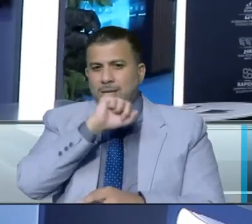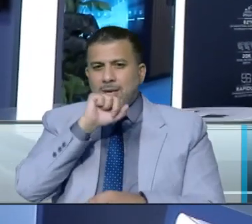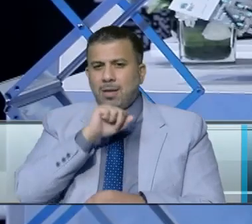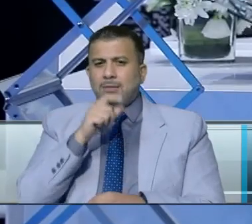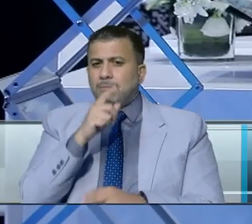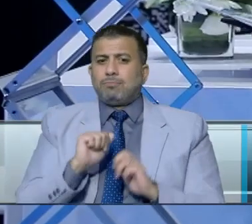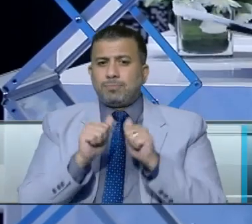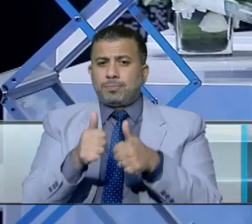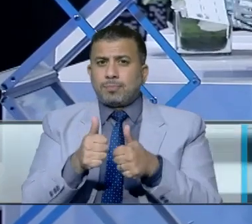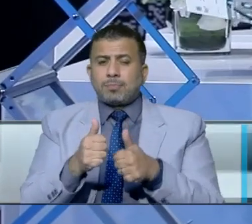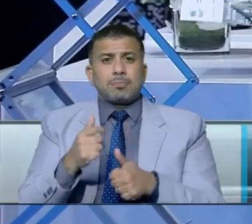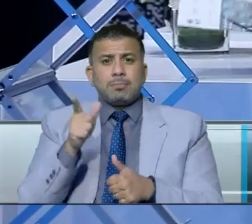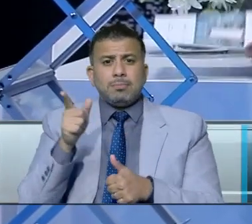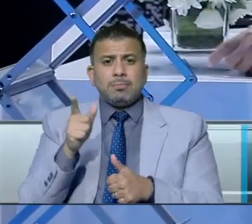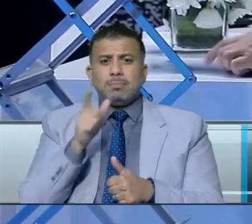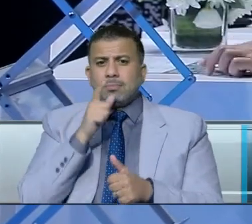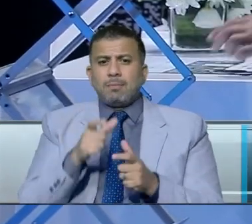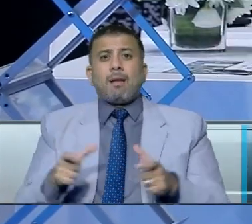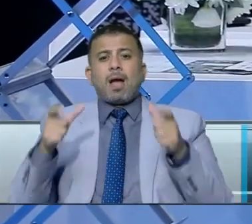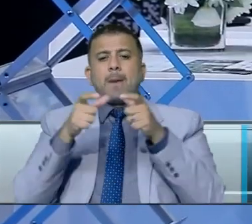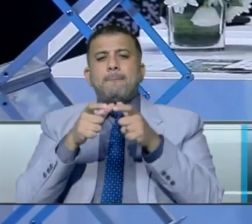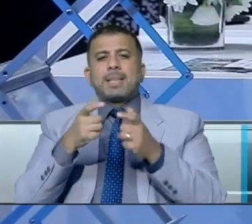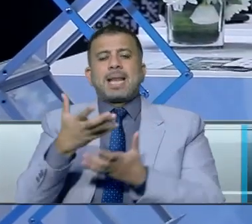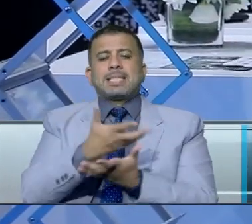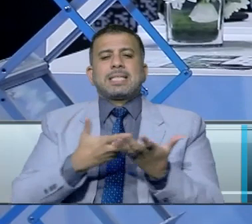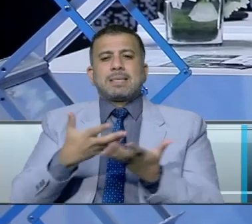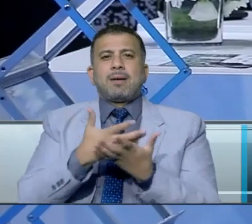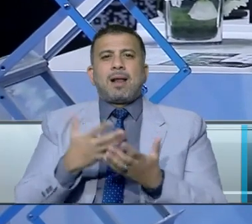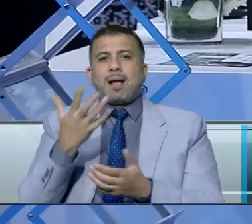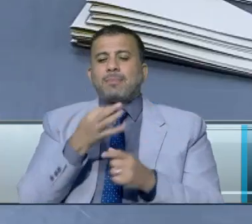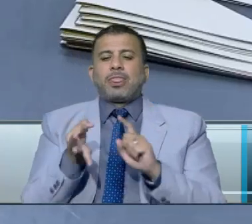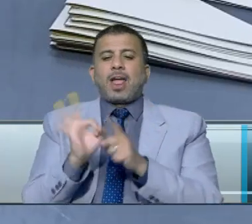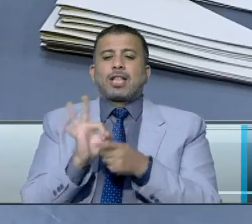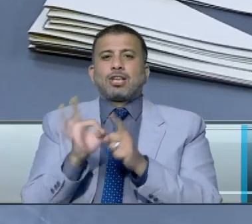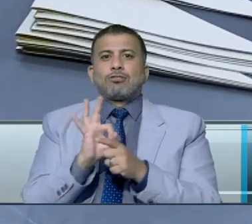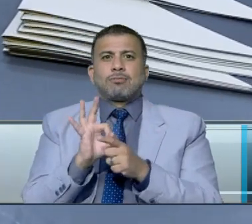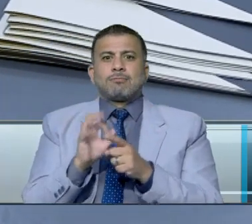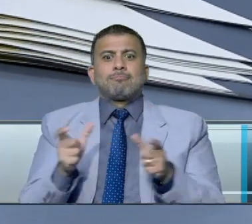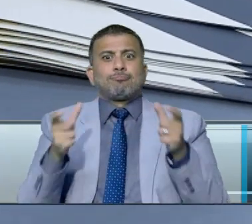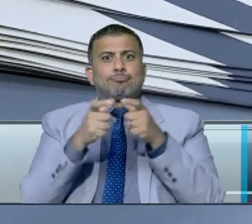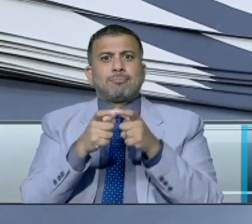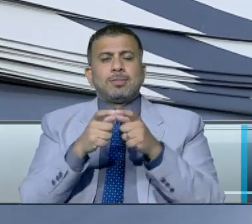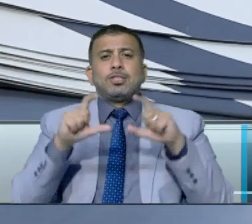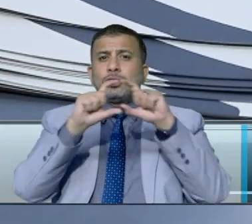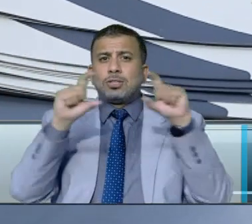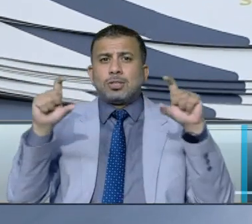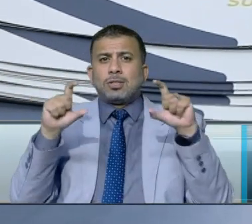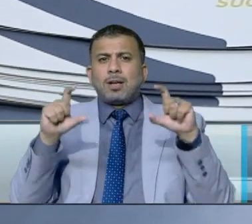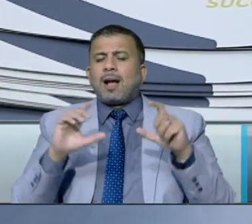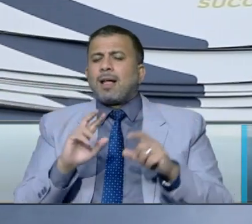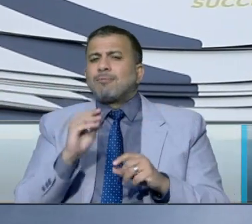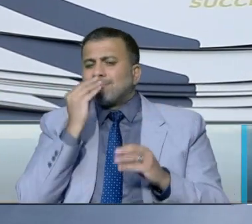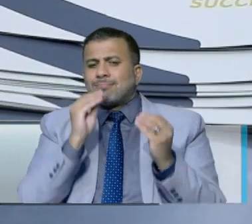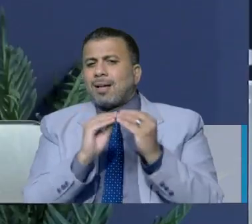ترجمته مشاركتها في فعاليات قمة الاستثمار بدورتها 13 التي أقيمت تحت شعار التكيف